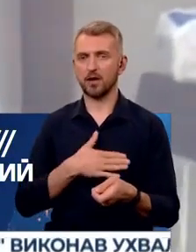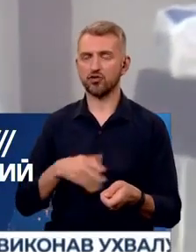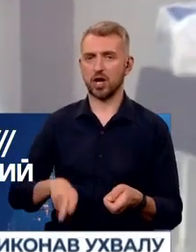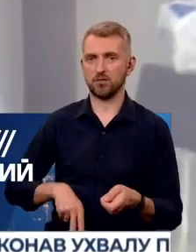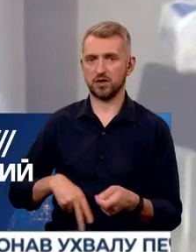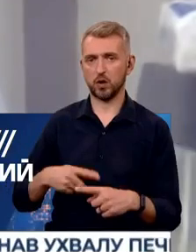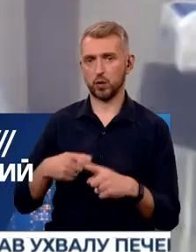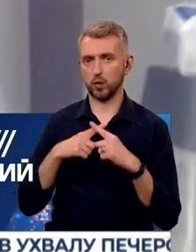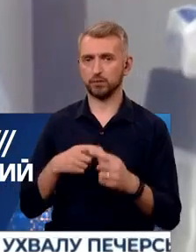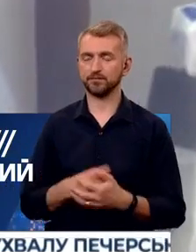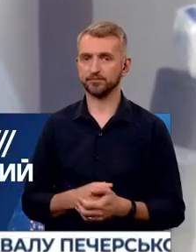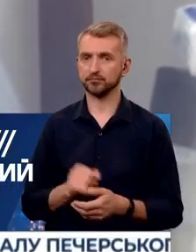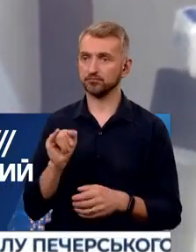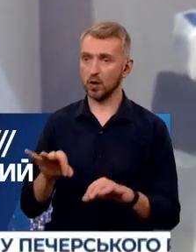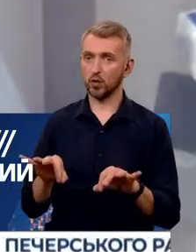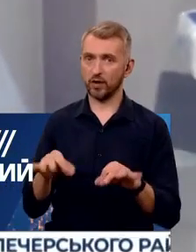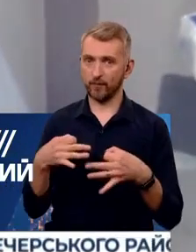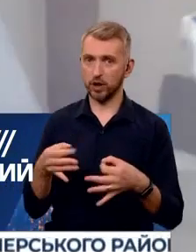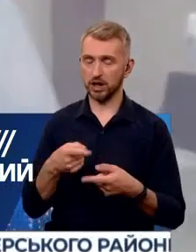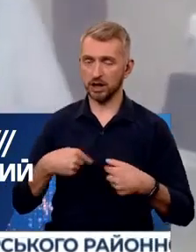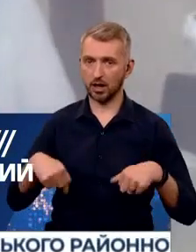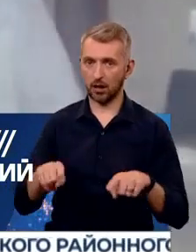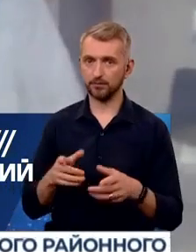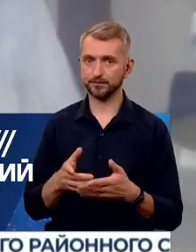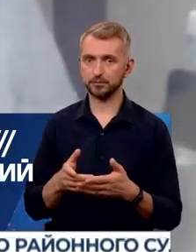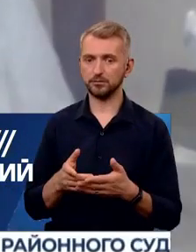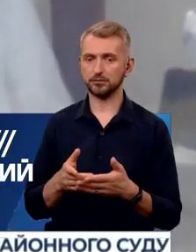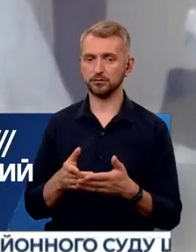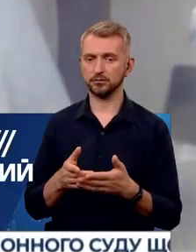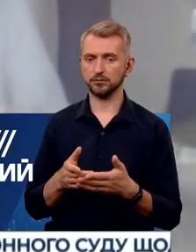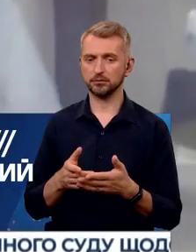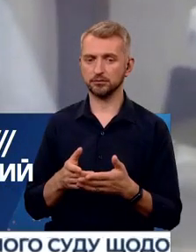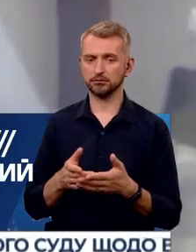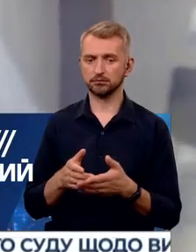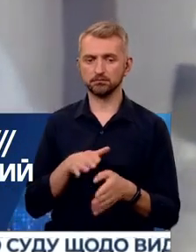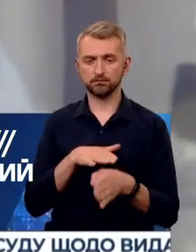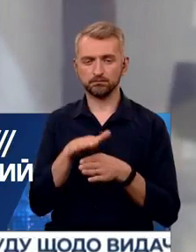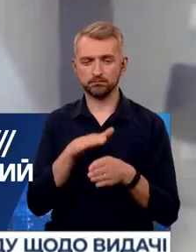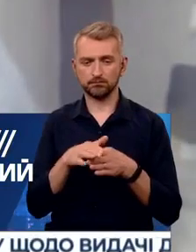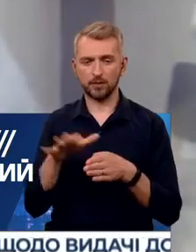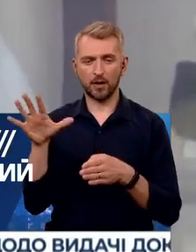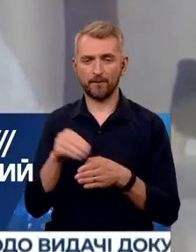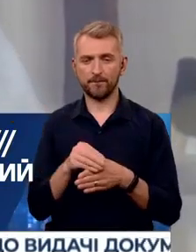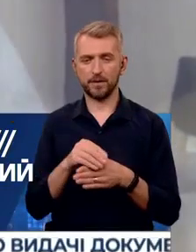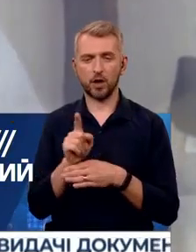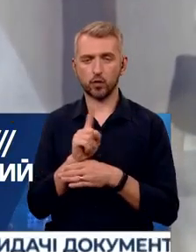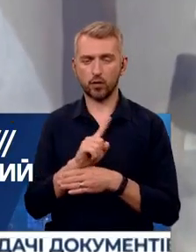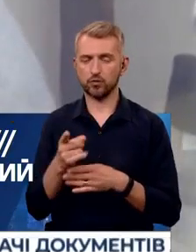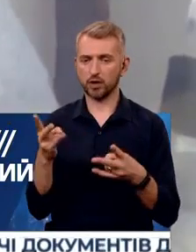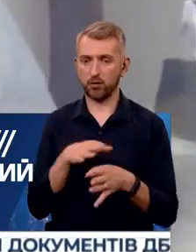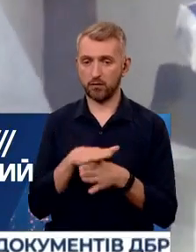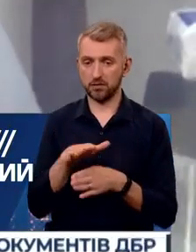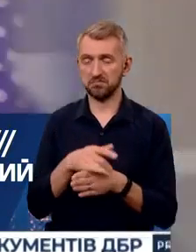пішла на поступки. І дозволили нам в пределах всіх цих норм, які повинно витримувати.